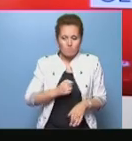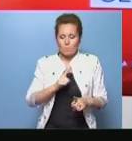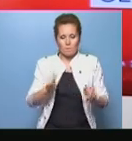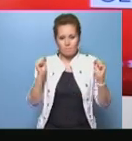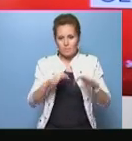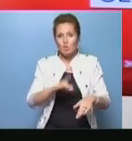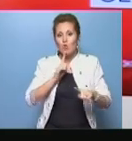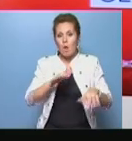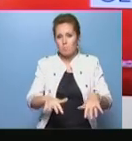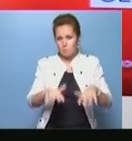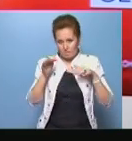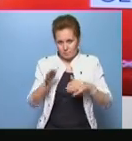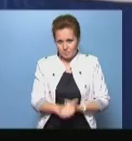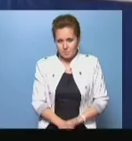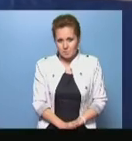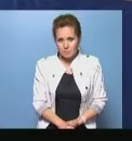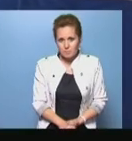знает Мария Лебедева.